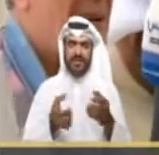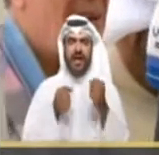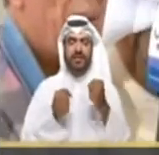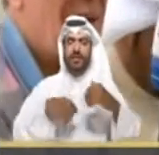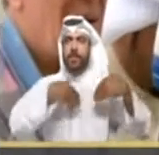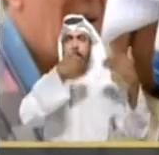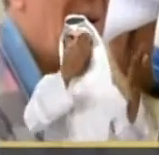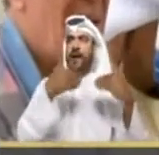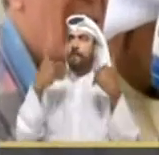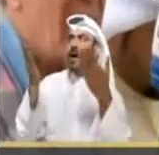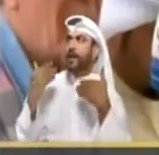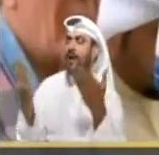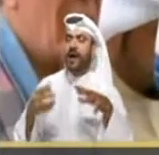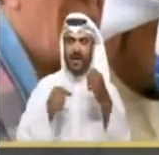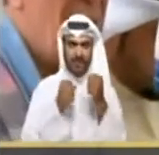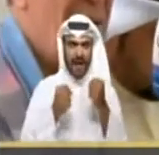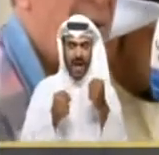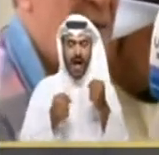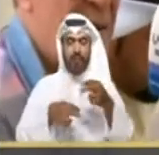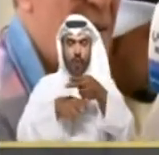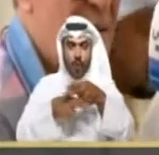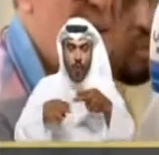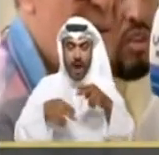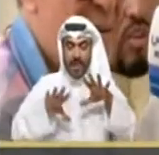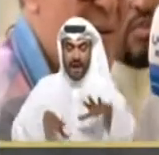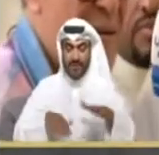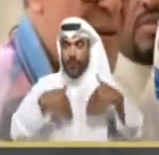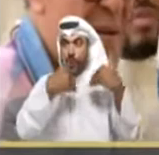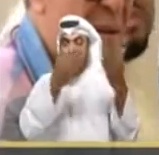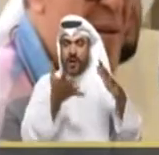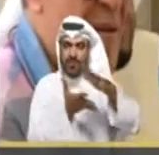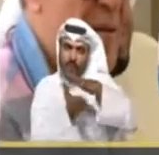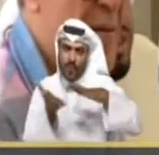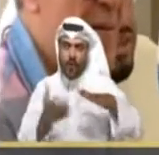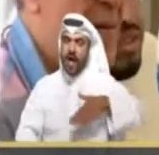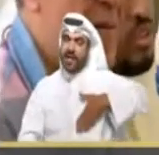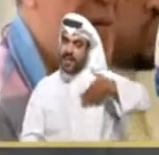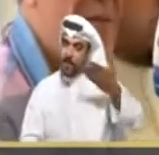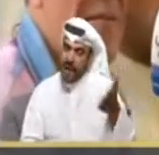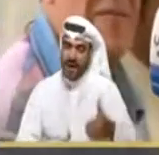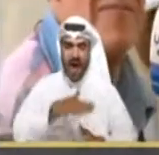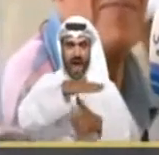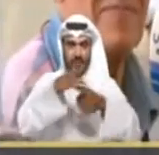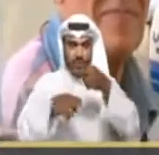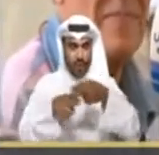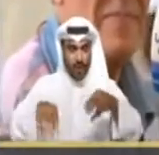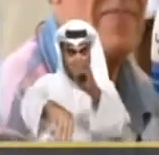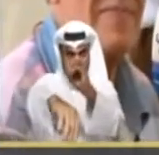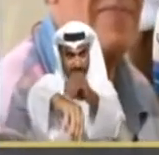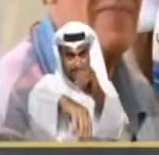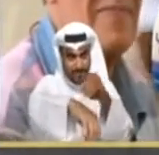والظروف الإقليمية المحيطة بنا هي ظروف استثنائية وظروف دقيقة. لذلك تمنى سمو الأمير على